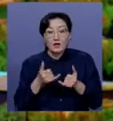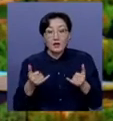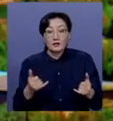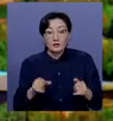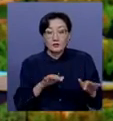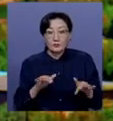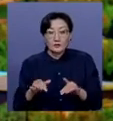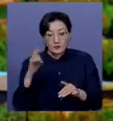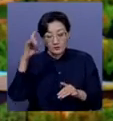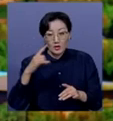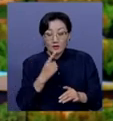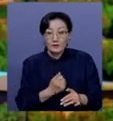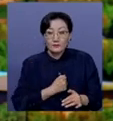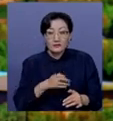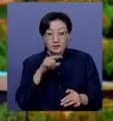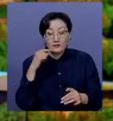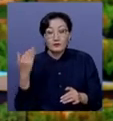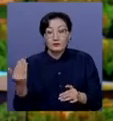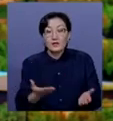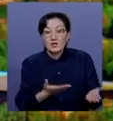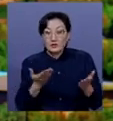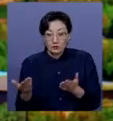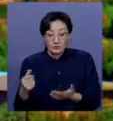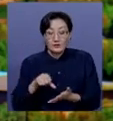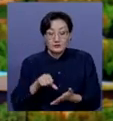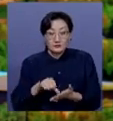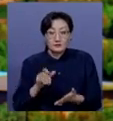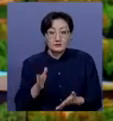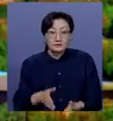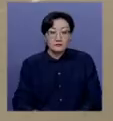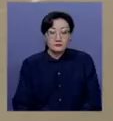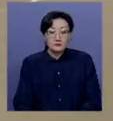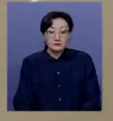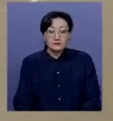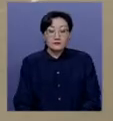шараға еліміздің әскерилері ресейлік тараптың шақыруымен қатысады.